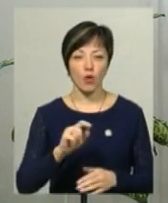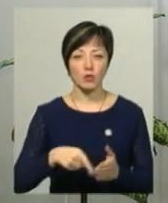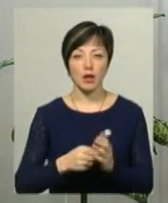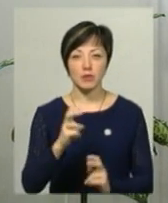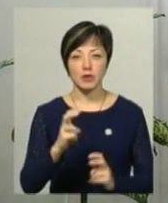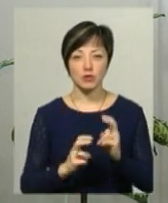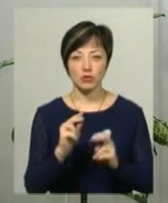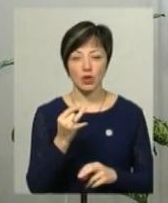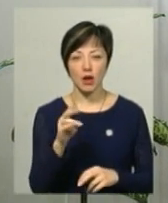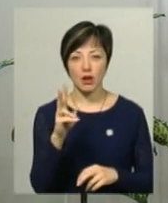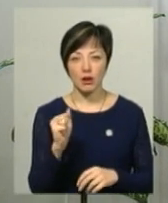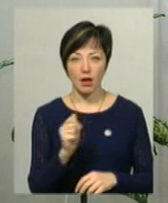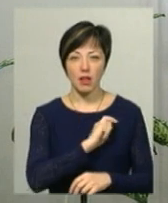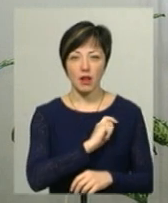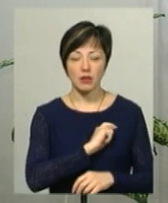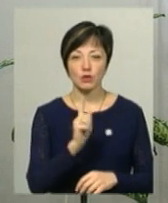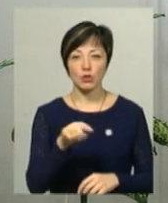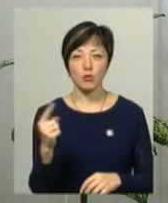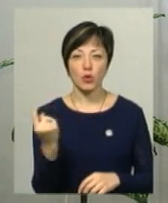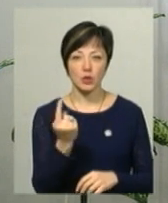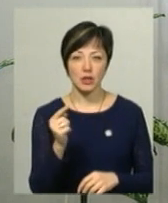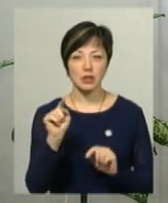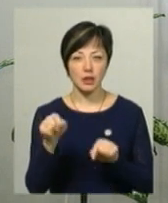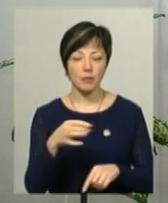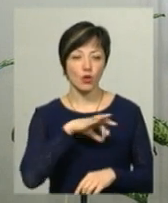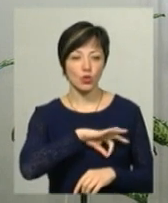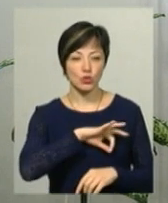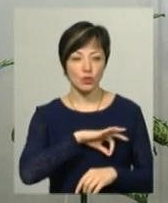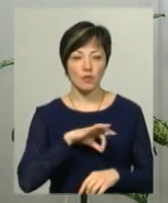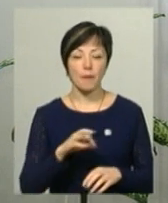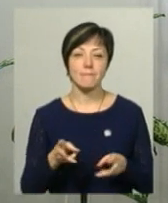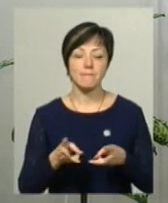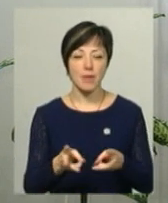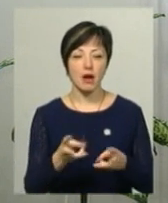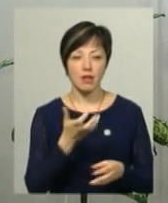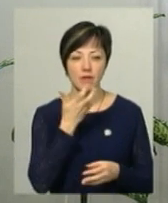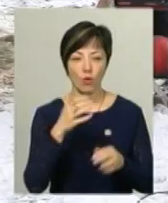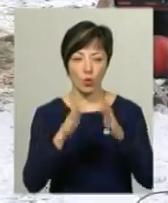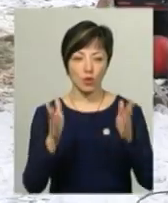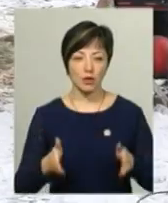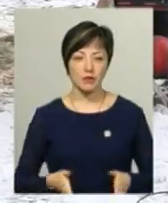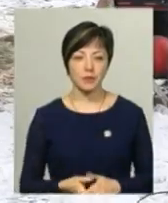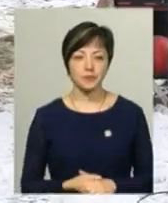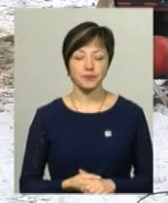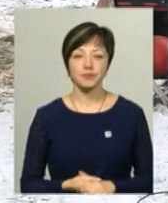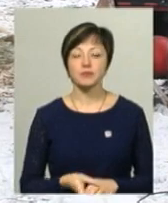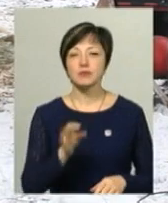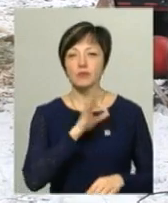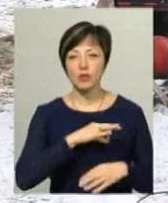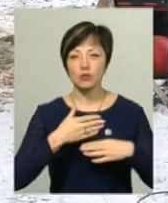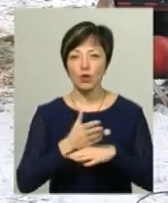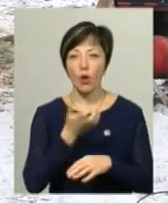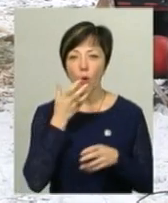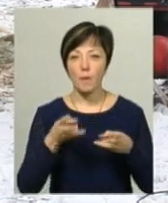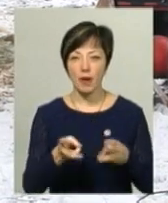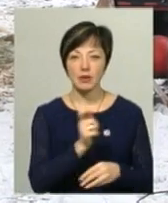підприємство «Чайка» лазня номер один, і там використовується як паливо для твердопаливних котлів. Використання щепи для опалення